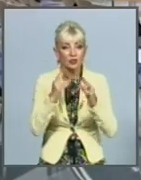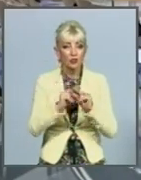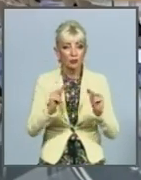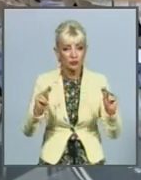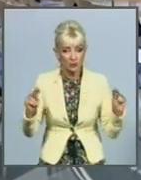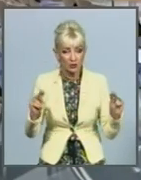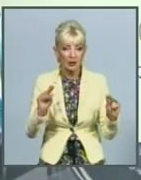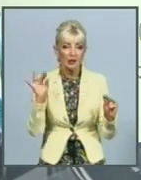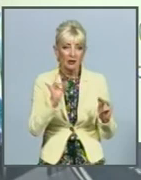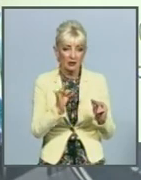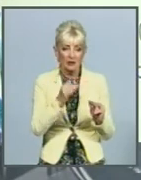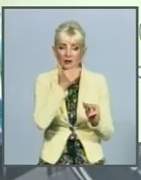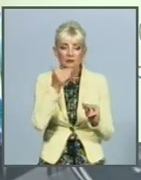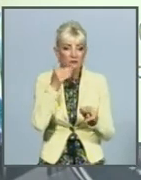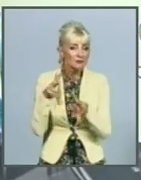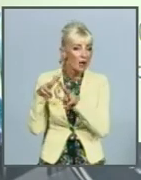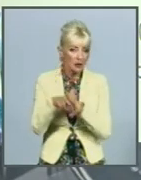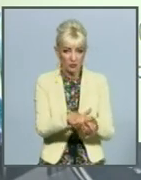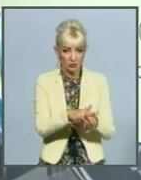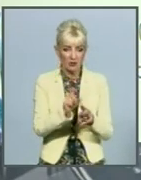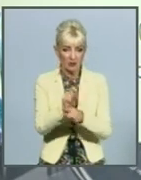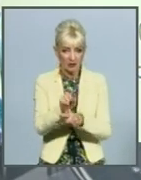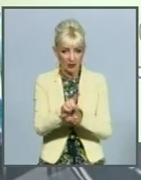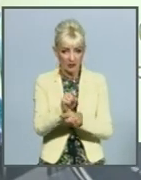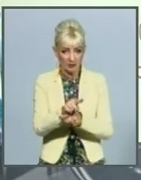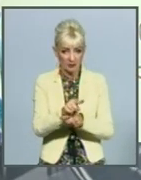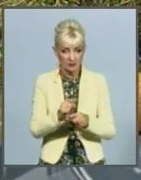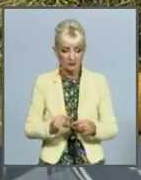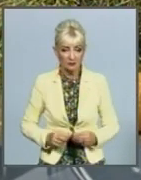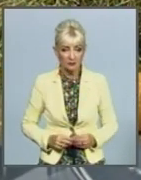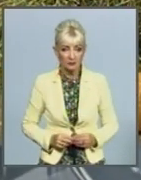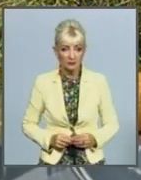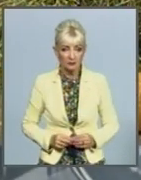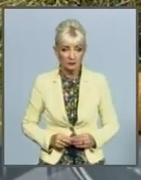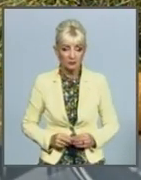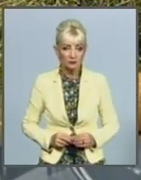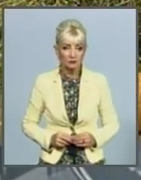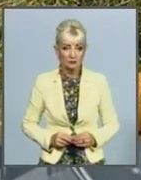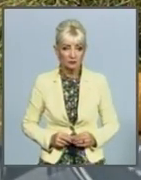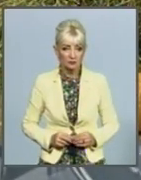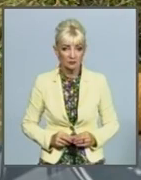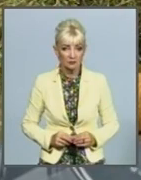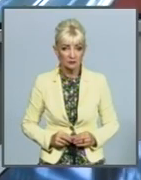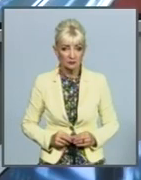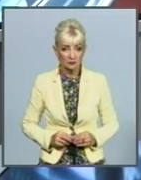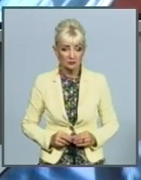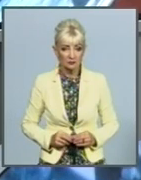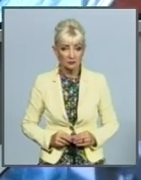і надмірна завантаженість школярів завданнями. Анжела Сушко, Євген Клочко, Харківські звісті.